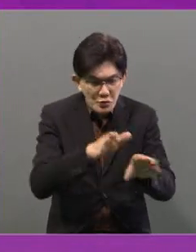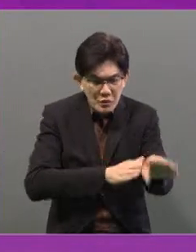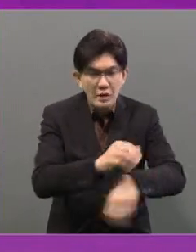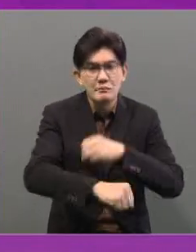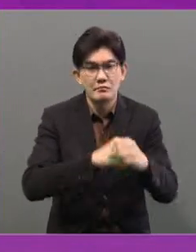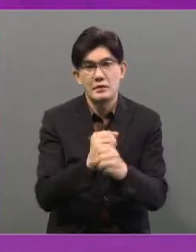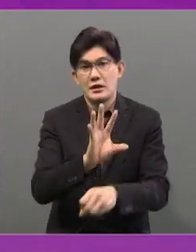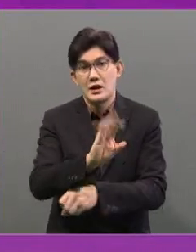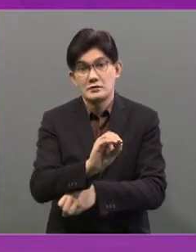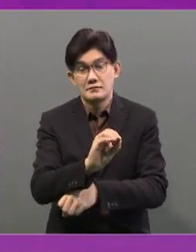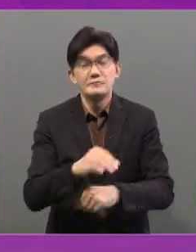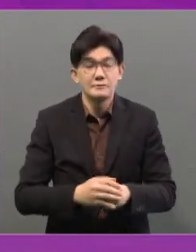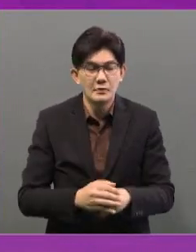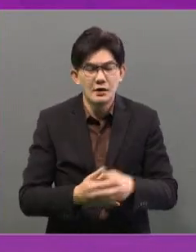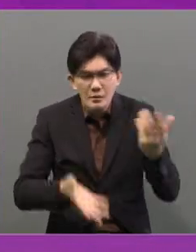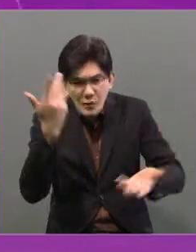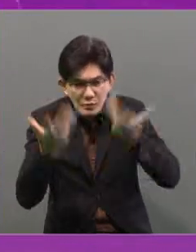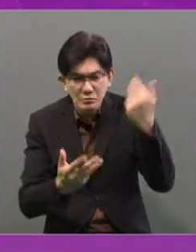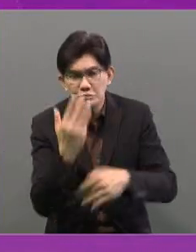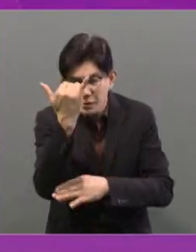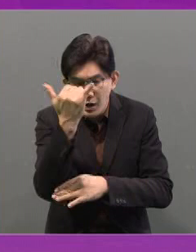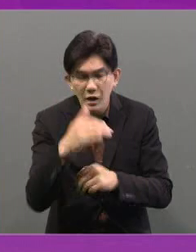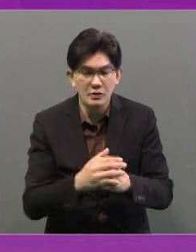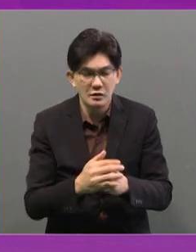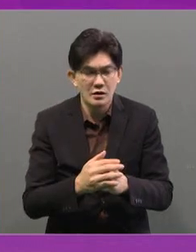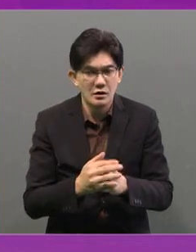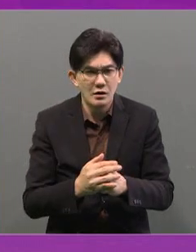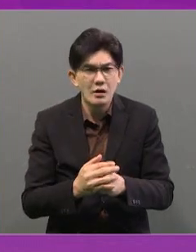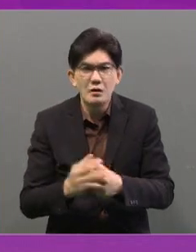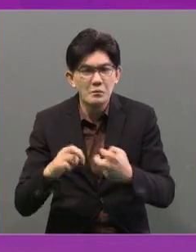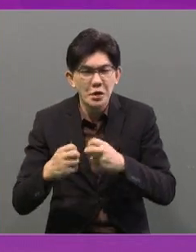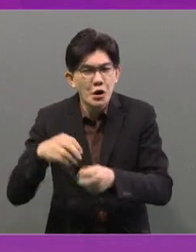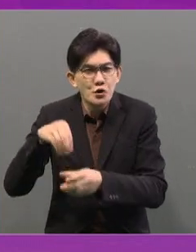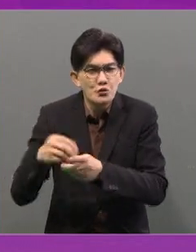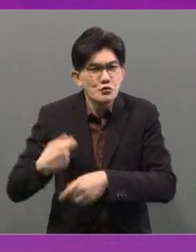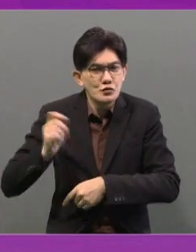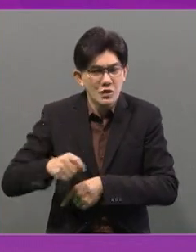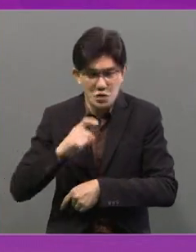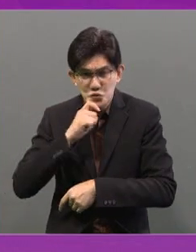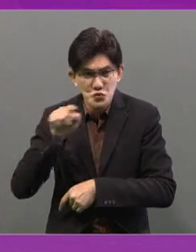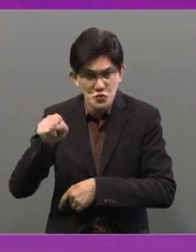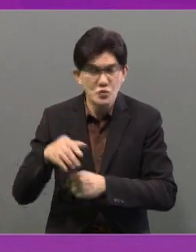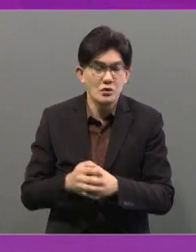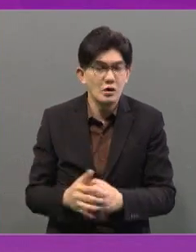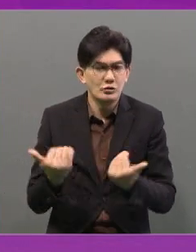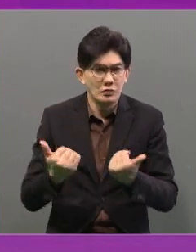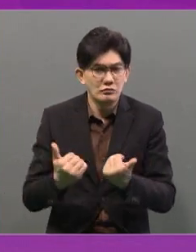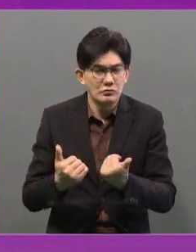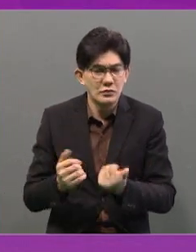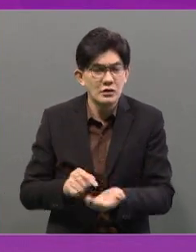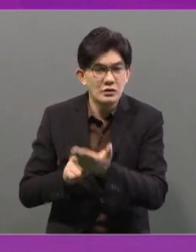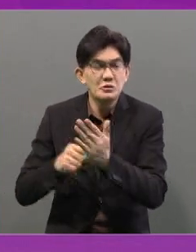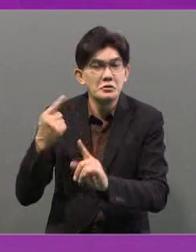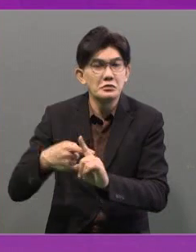ปีแล้วนะครับและจริงๆเขาบอกว่ามารื้อถอนตอนนี้ได้ยังไงในเมื่อเรื่องมันค้างอยู่ที่ศาลปกครองคือไปร้องศาลปกครองเนี่ยยังไม่ถึงเดือนเล